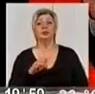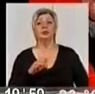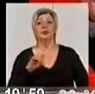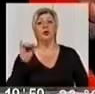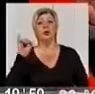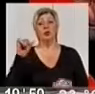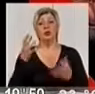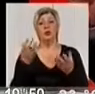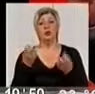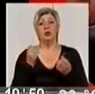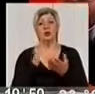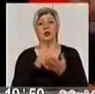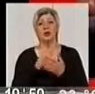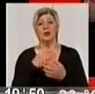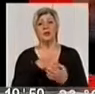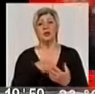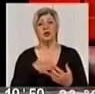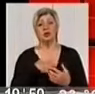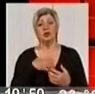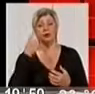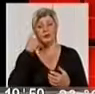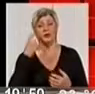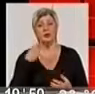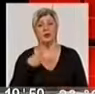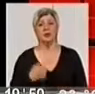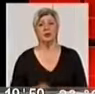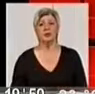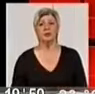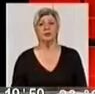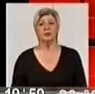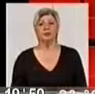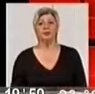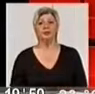є важлива інформація. Ну, давайте послухаємо те, що не.